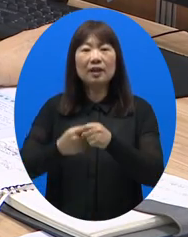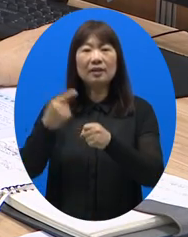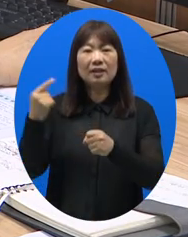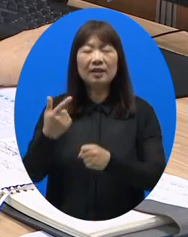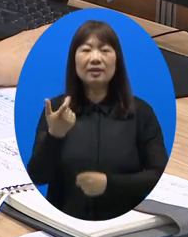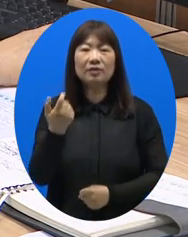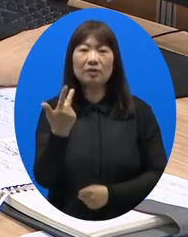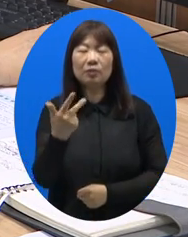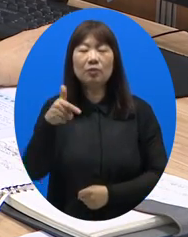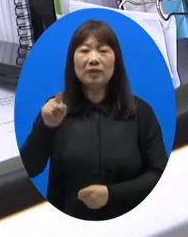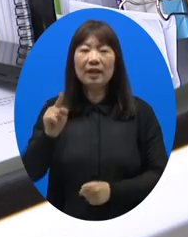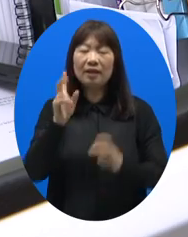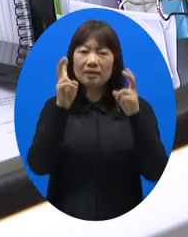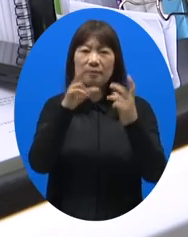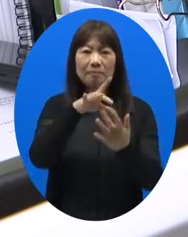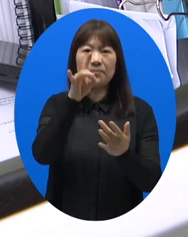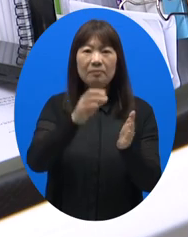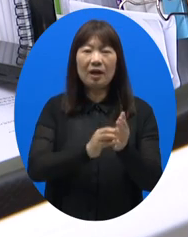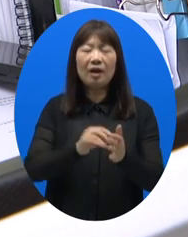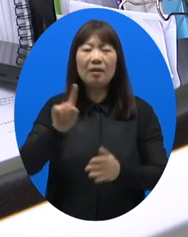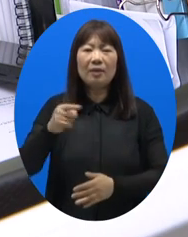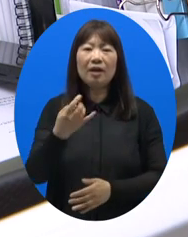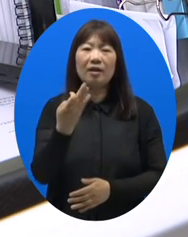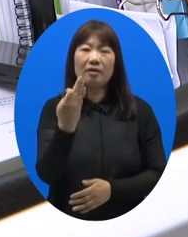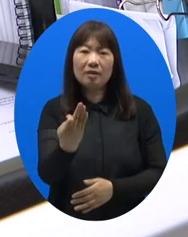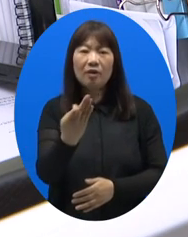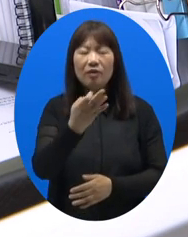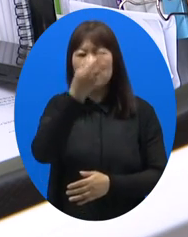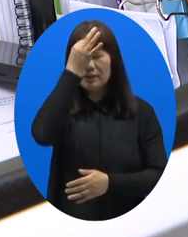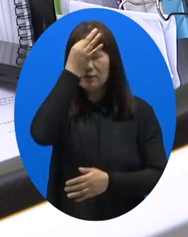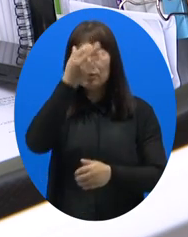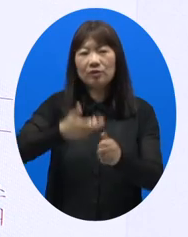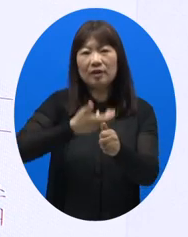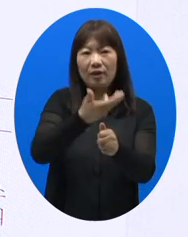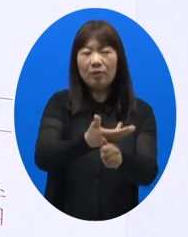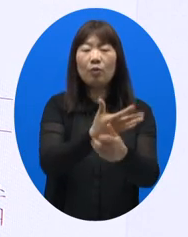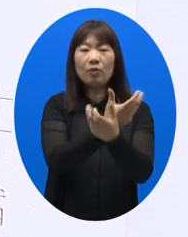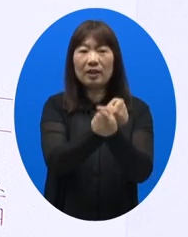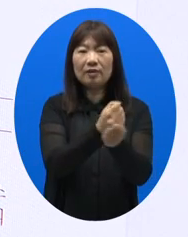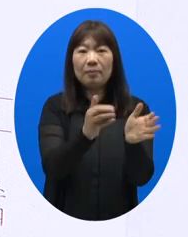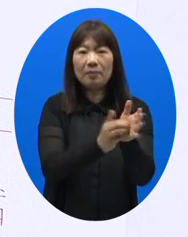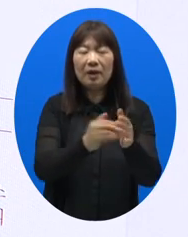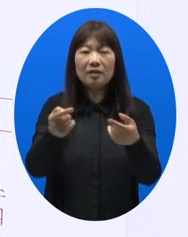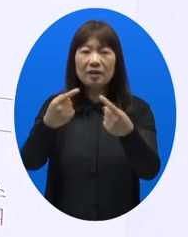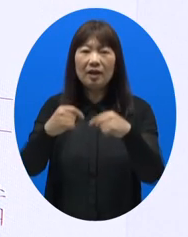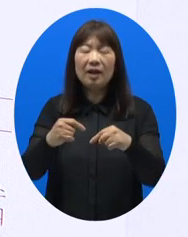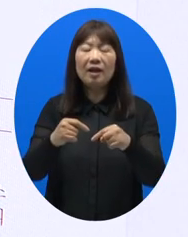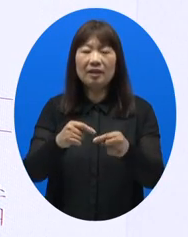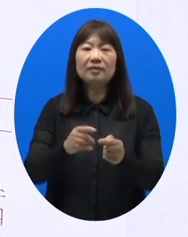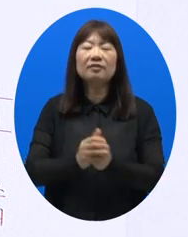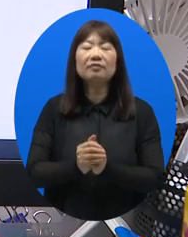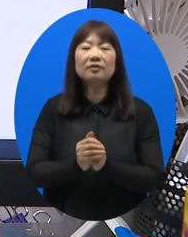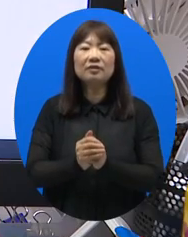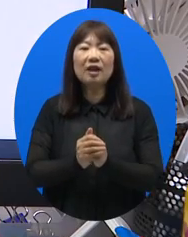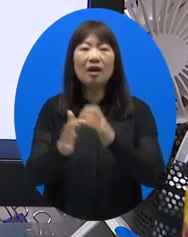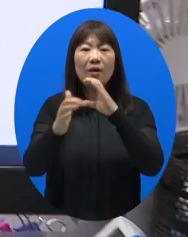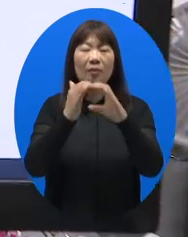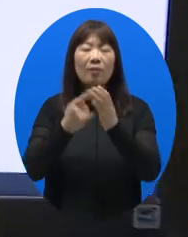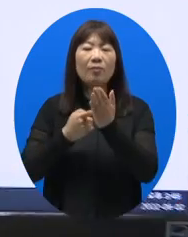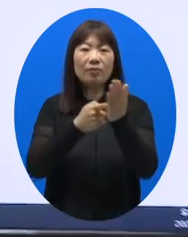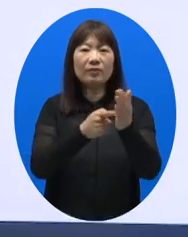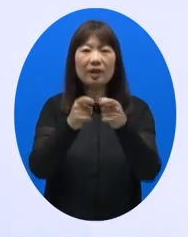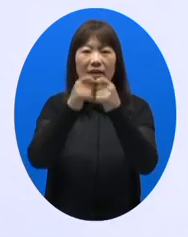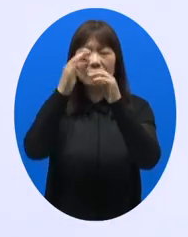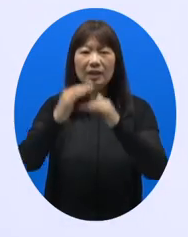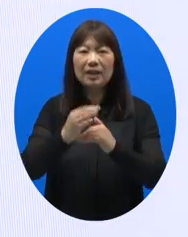67개 기업이 선정돼 백열 4개 기술을 양도 계획 체결했습니다 참여 신청은 전자우편으로 해야하고 자세한 사항은